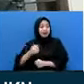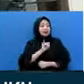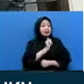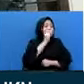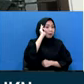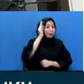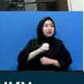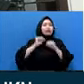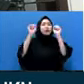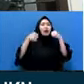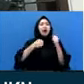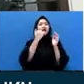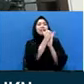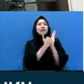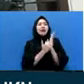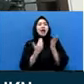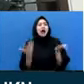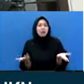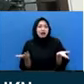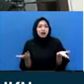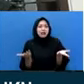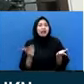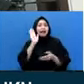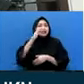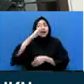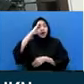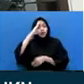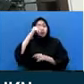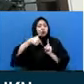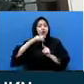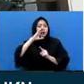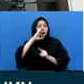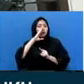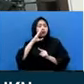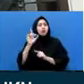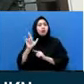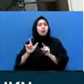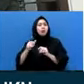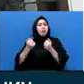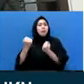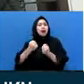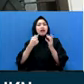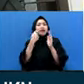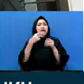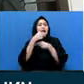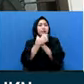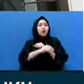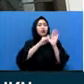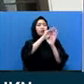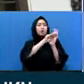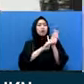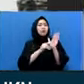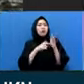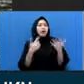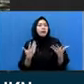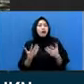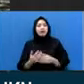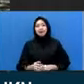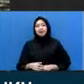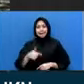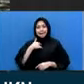e tamu negara di IKN pada saat 17 Agustus nanti ee jadi saya ee